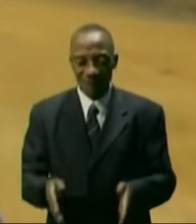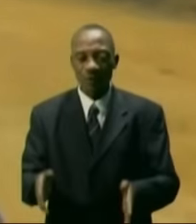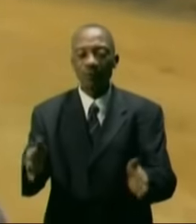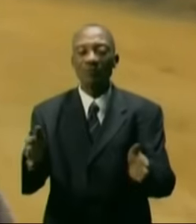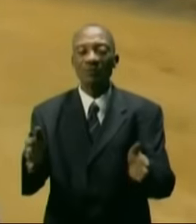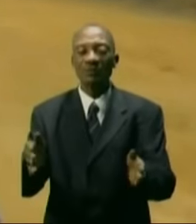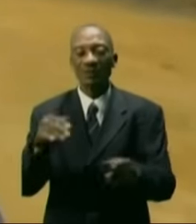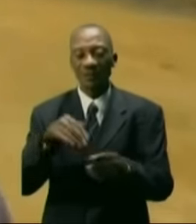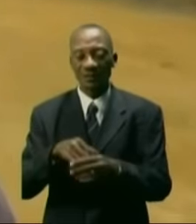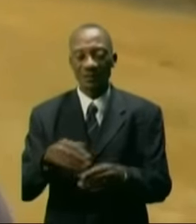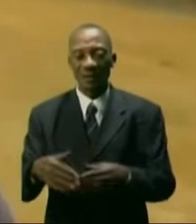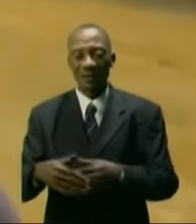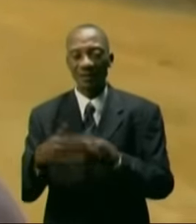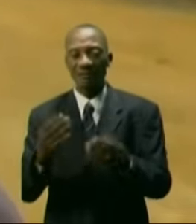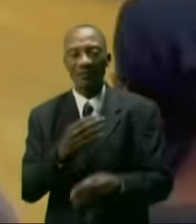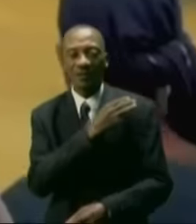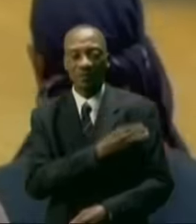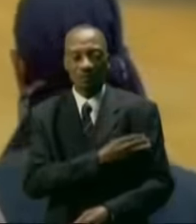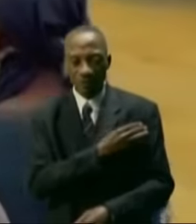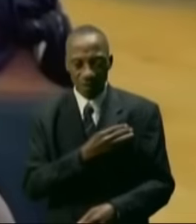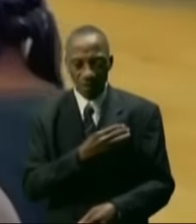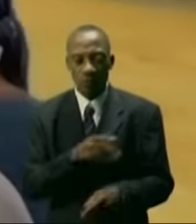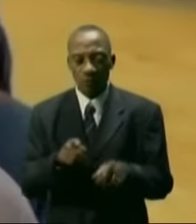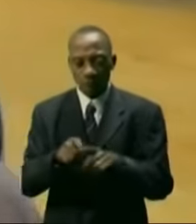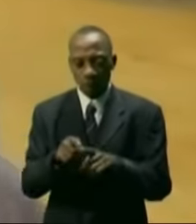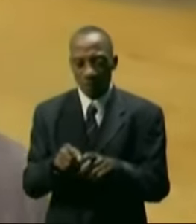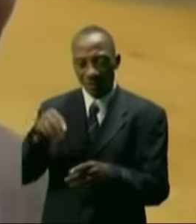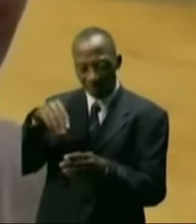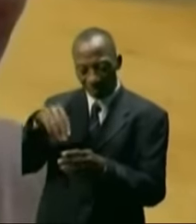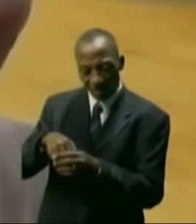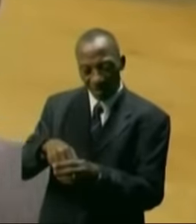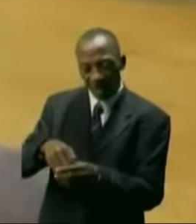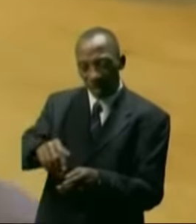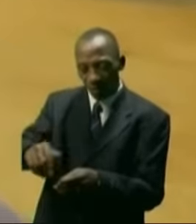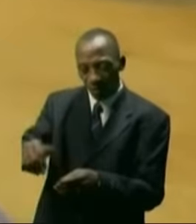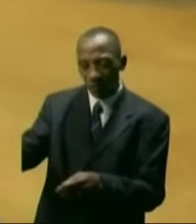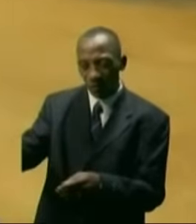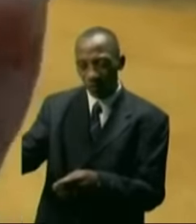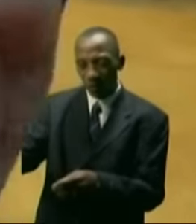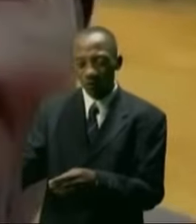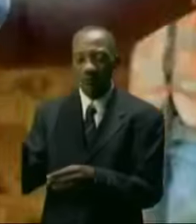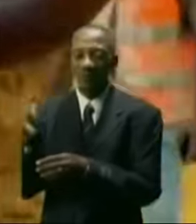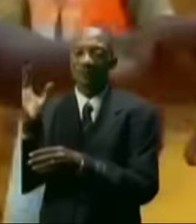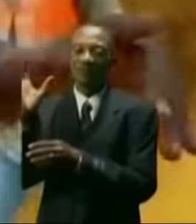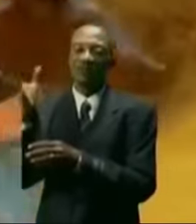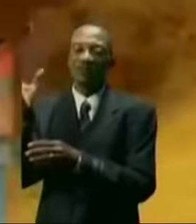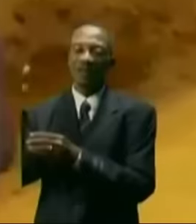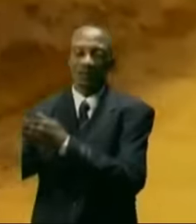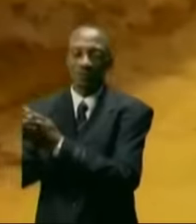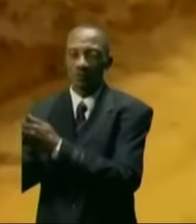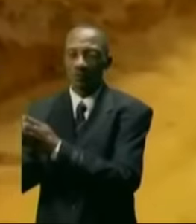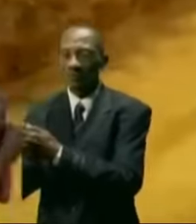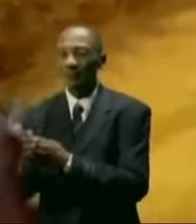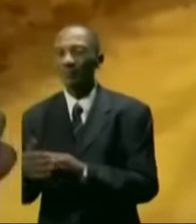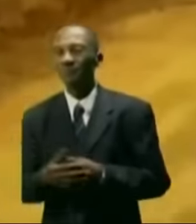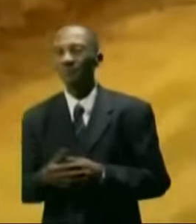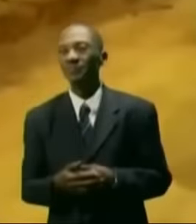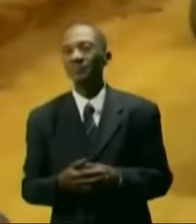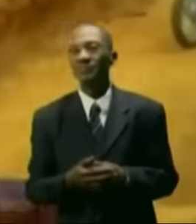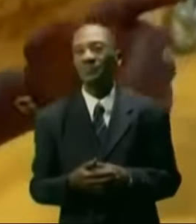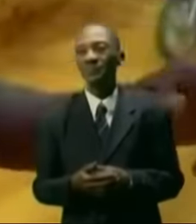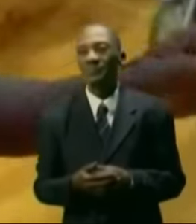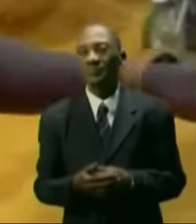demeure. Je souhaite qu'il reste seulement ici à Ituri et qu'il demeure à jamais.